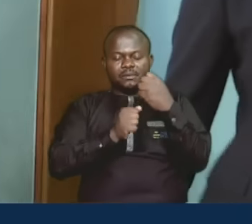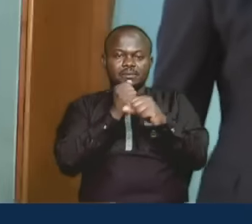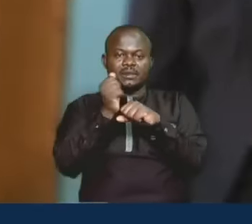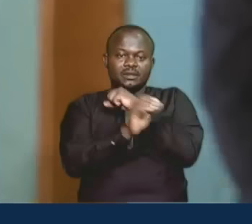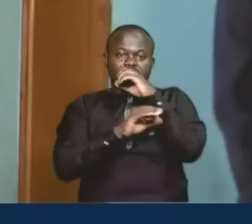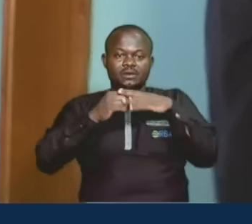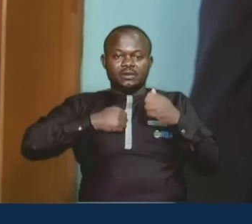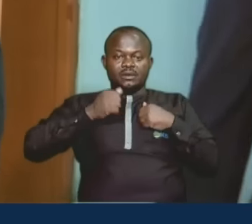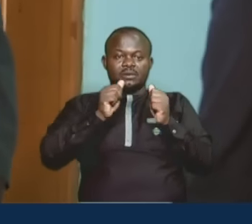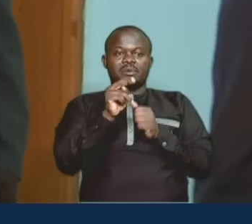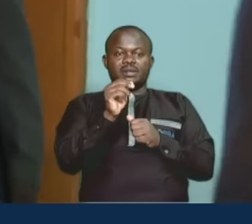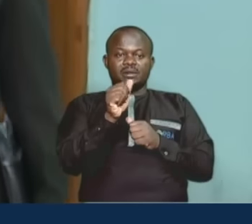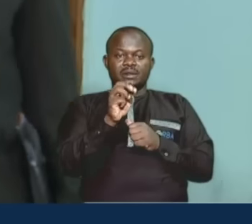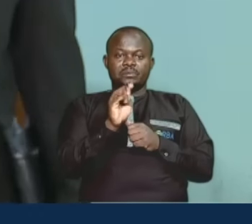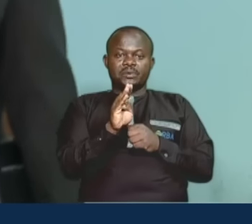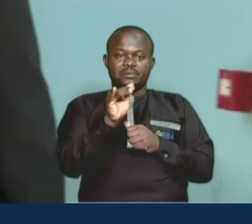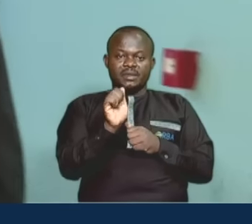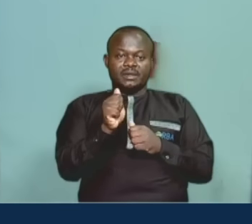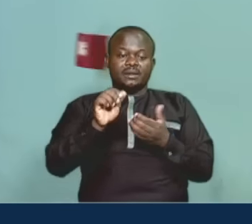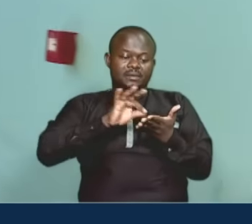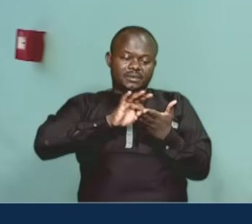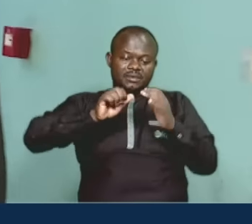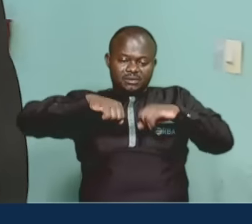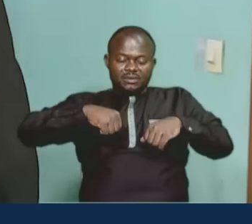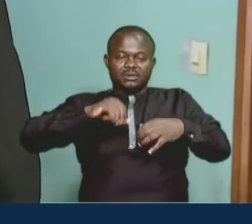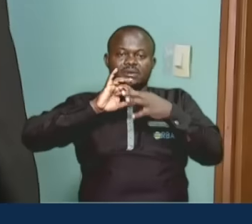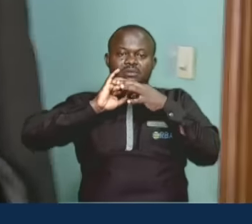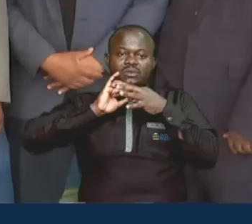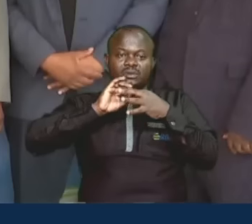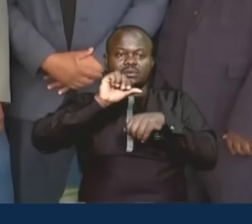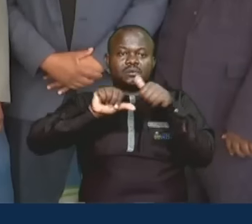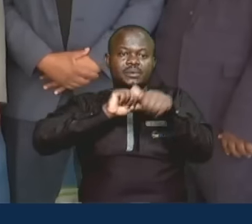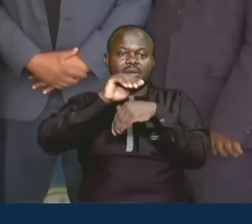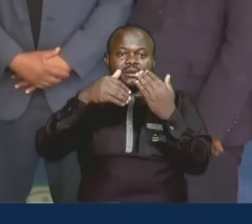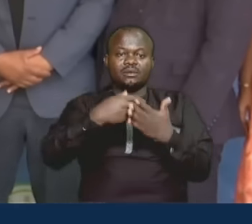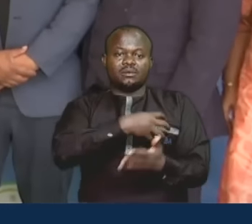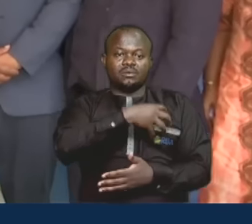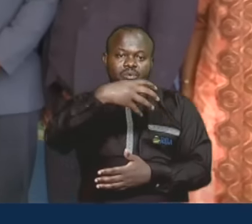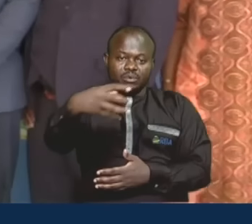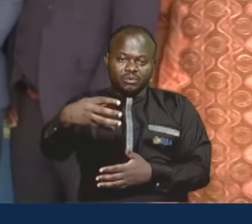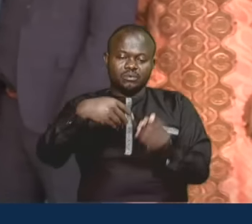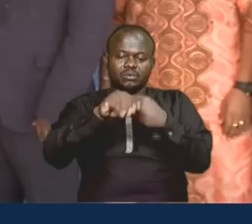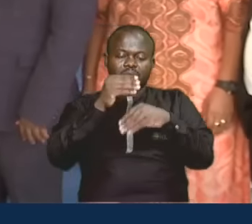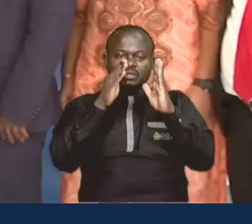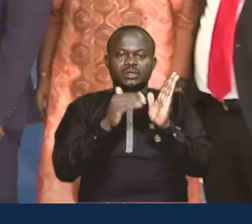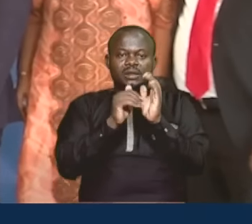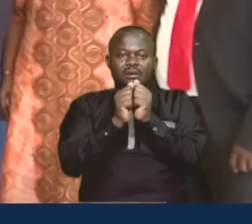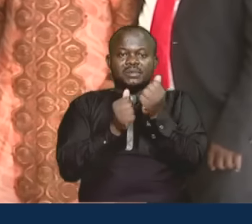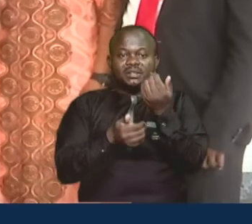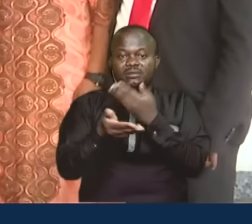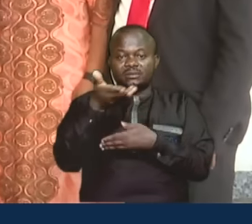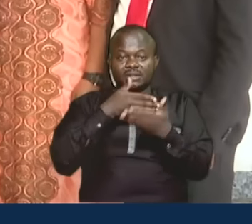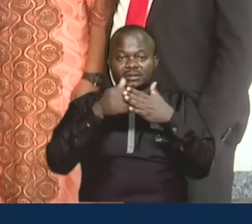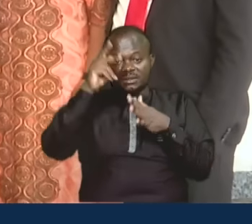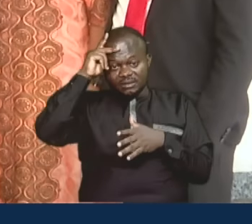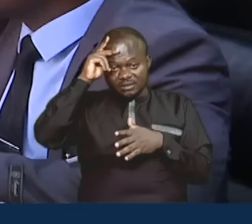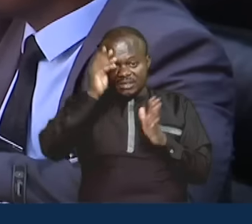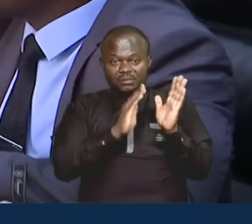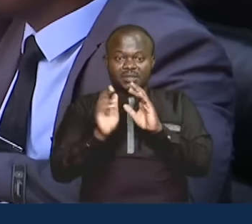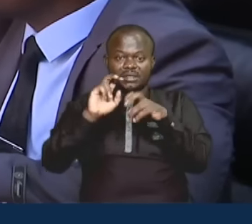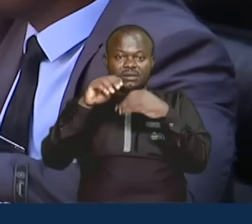Rwanda na Namibia bashyize umukono ku masezerano y'ubufatanye mu byerekeye ubukungu, ubucuruzi no guhanahana ubumenyi. Biteganyijwe